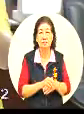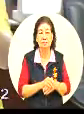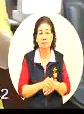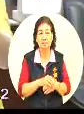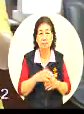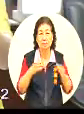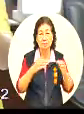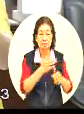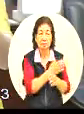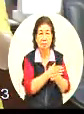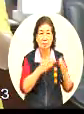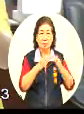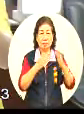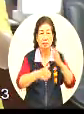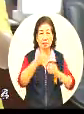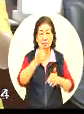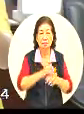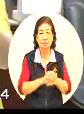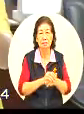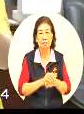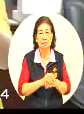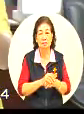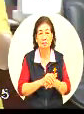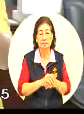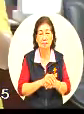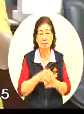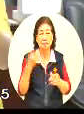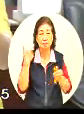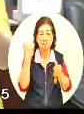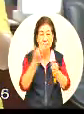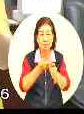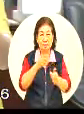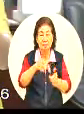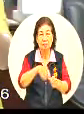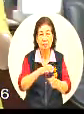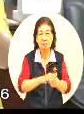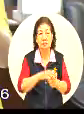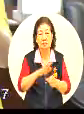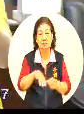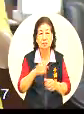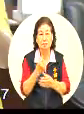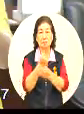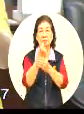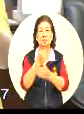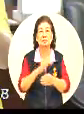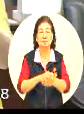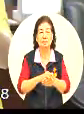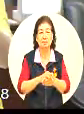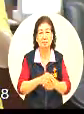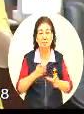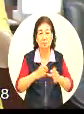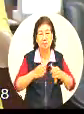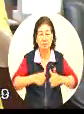陈市长麻烦起定我你主持公德一下，因为这组哦，